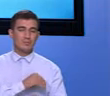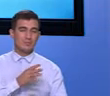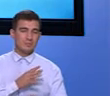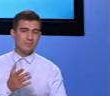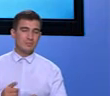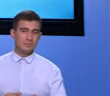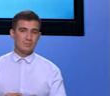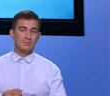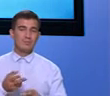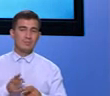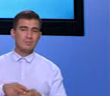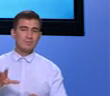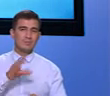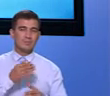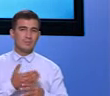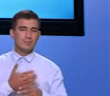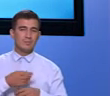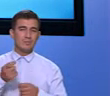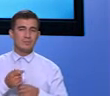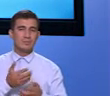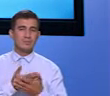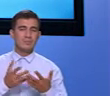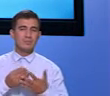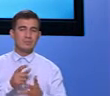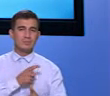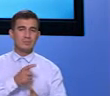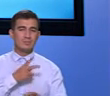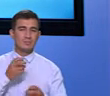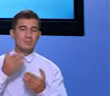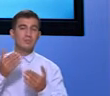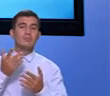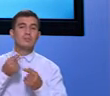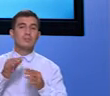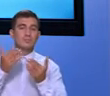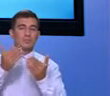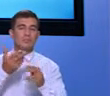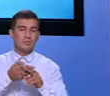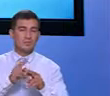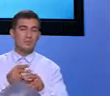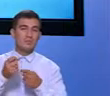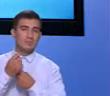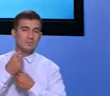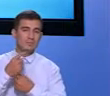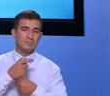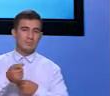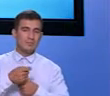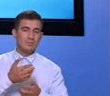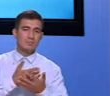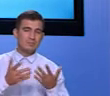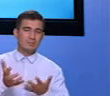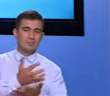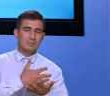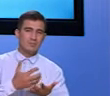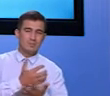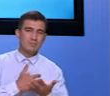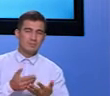Va natijada ular obkor yerlarni dehqonga tegishli yerlarni demak hosilini yig'ib olishda